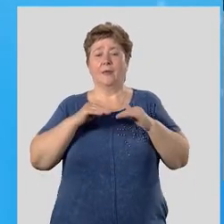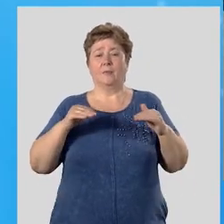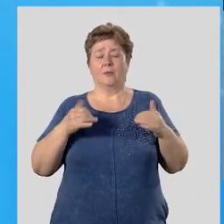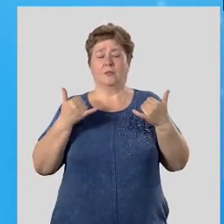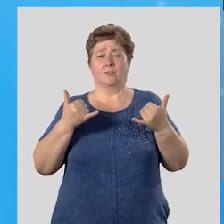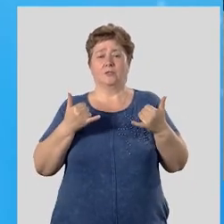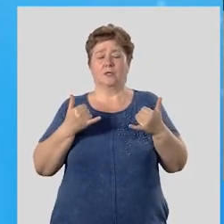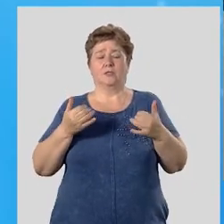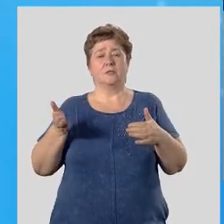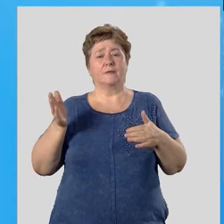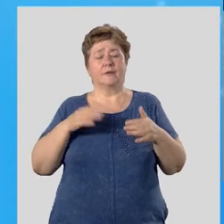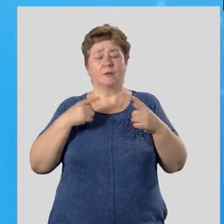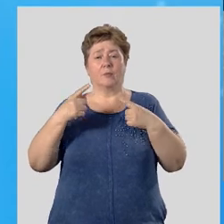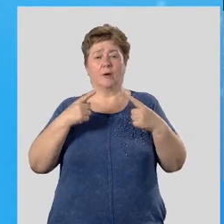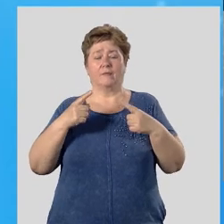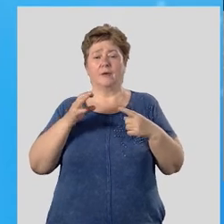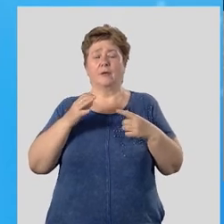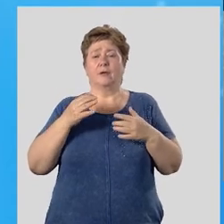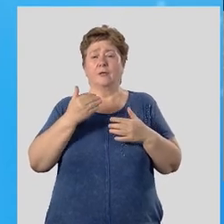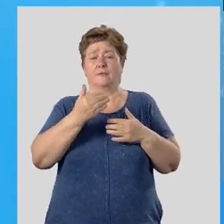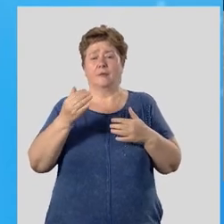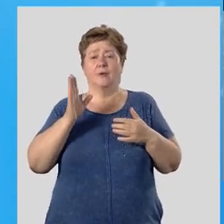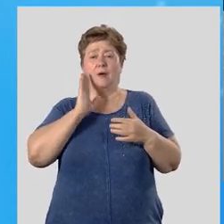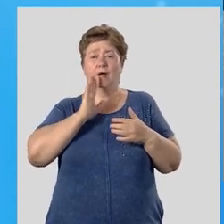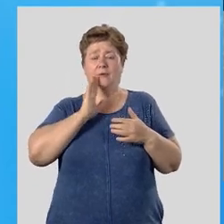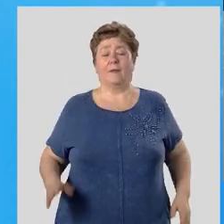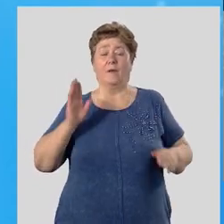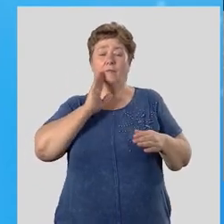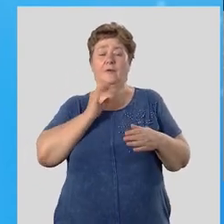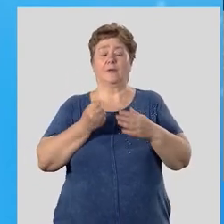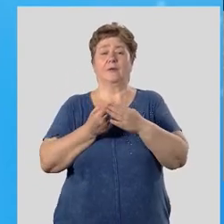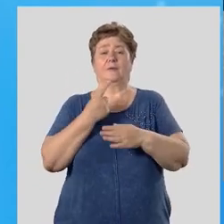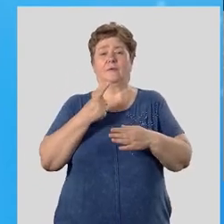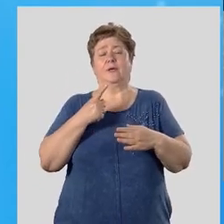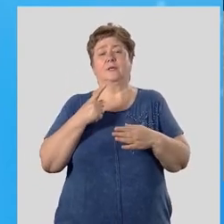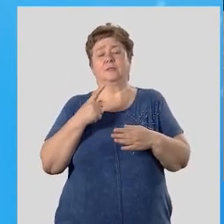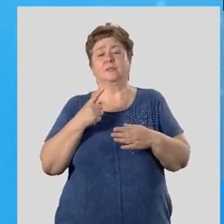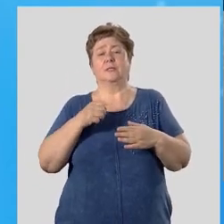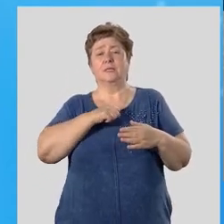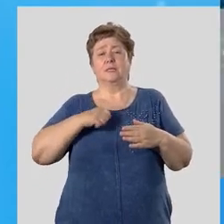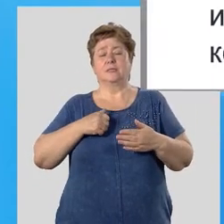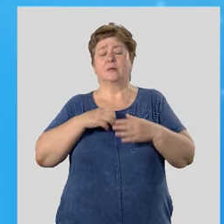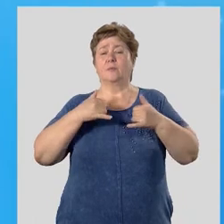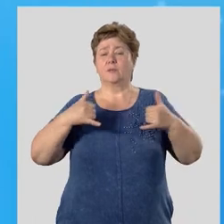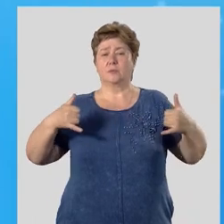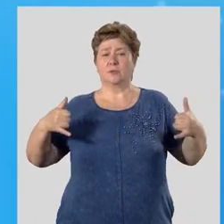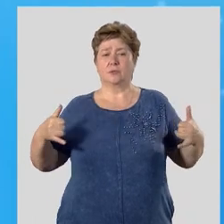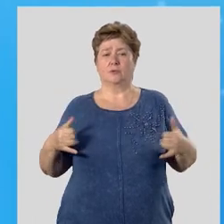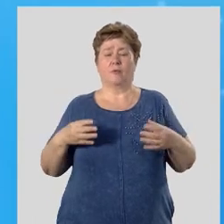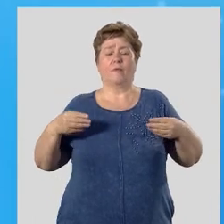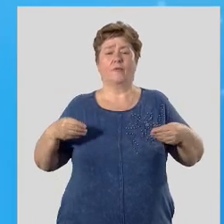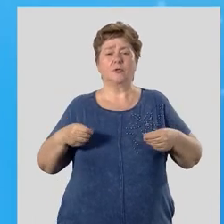а теперь давайте поговорим с вами о воде. Вода является самым